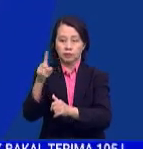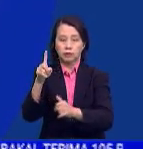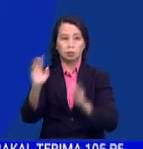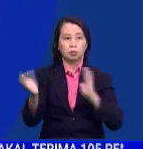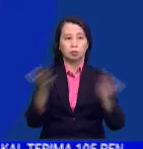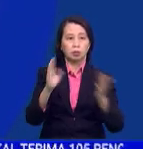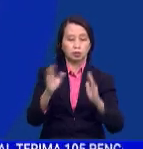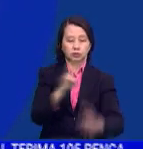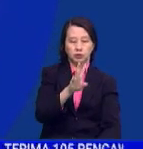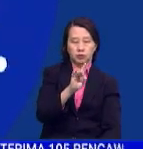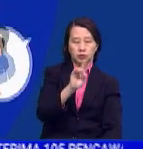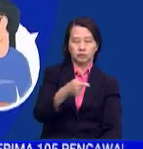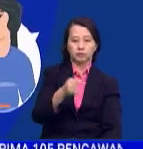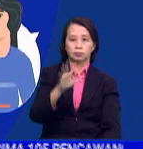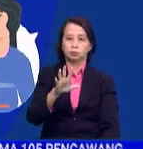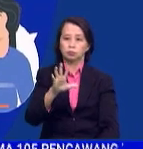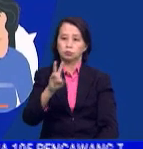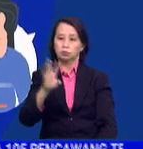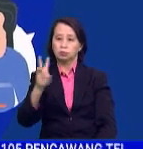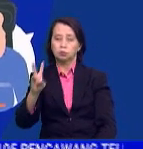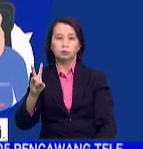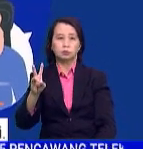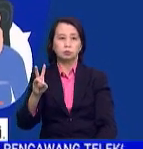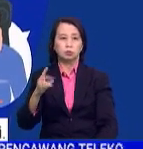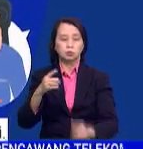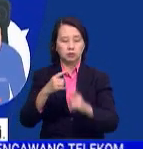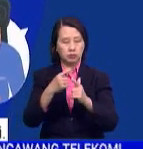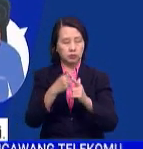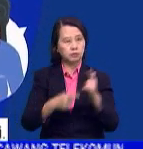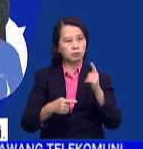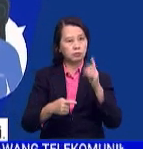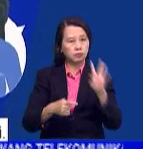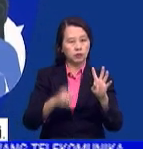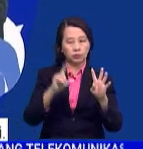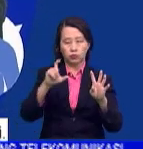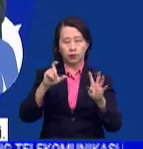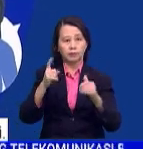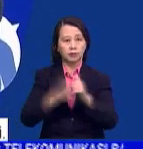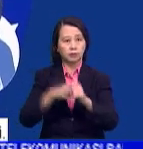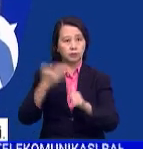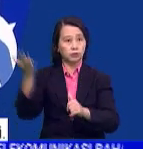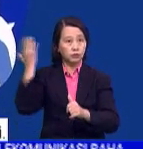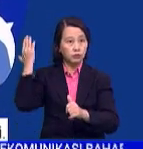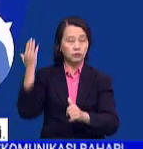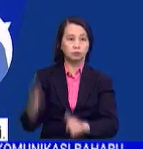berbanding 28,577 pada suku sebelumnya.